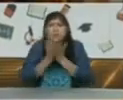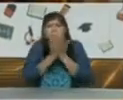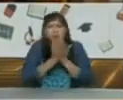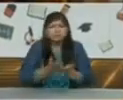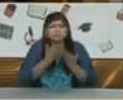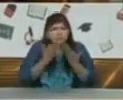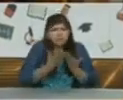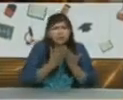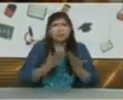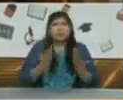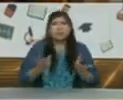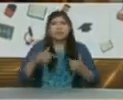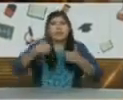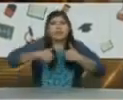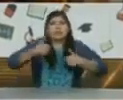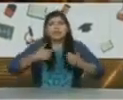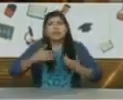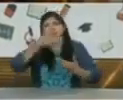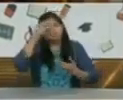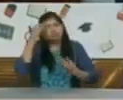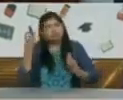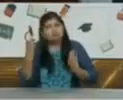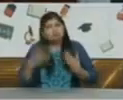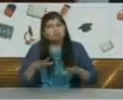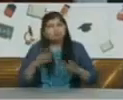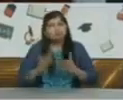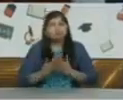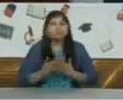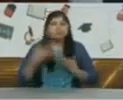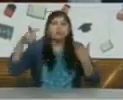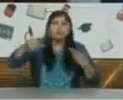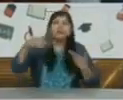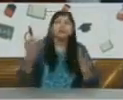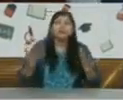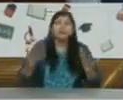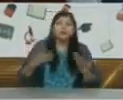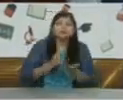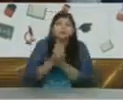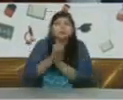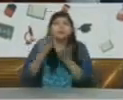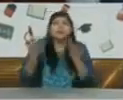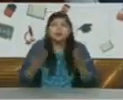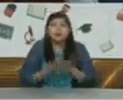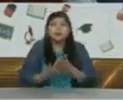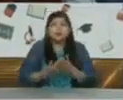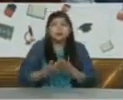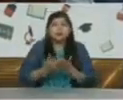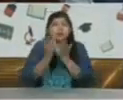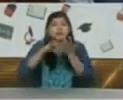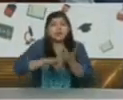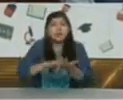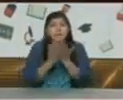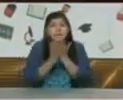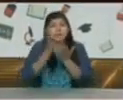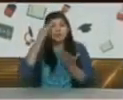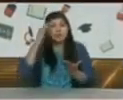ले, वे परीक्षा में उसे याद नहीं रख पाते हैं। सर, वे ऐसा क्या करें कि वे उस विषय को याद रख